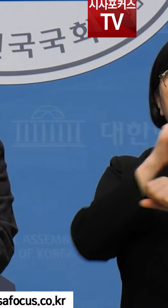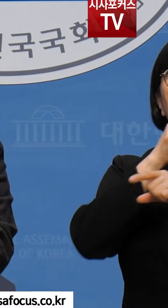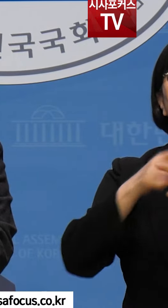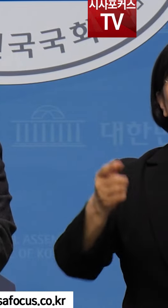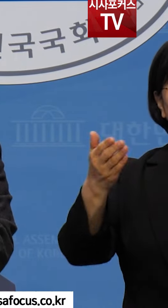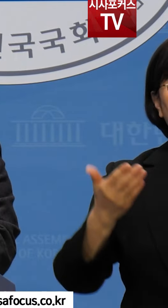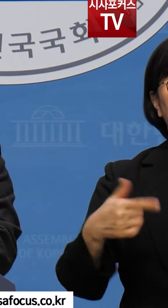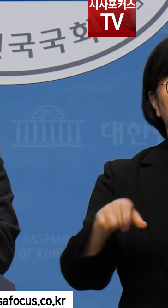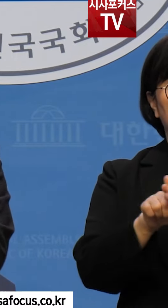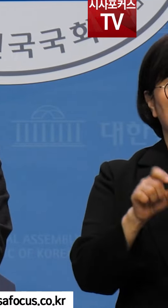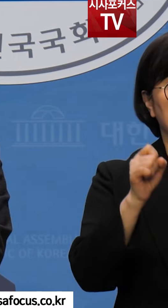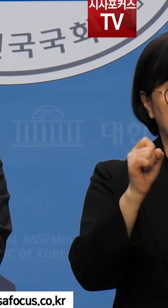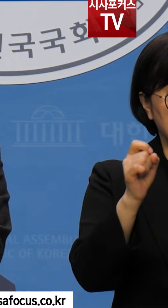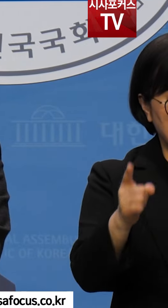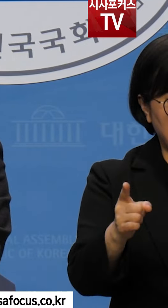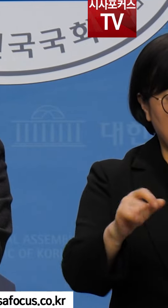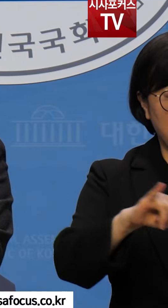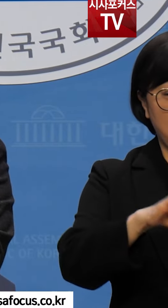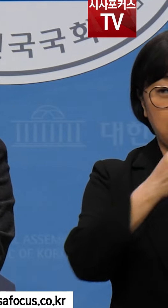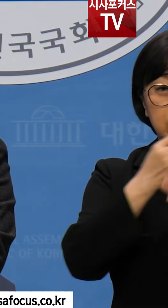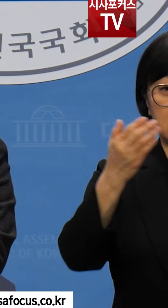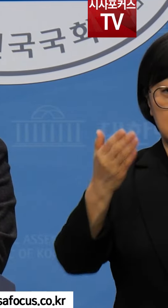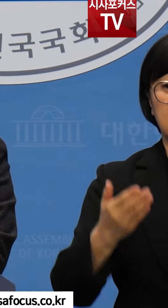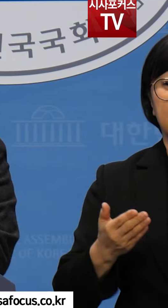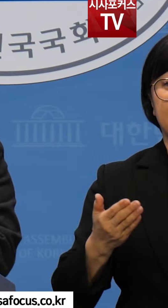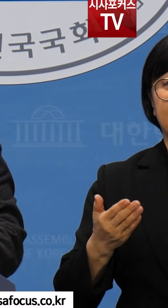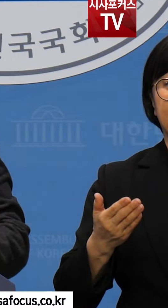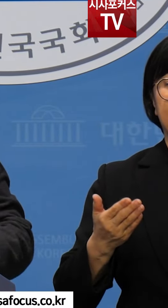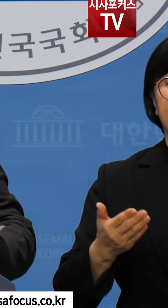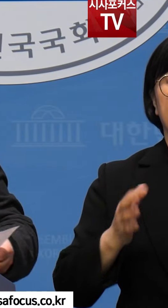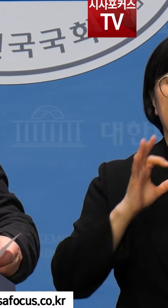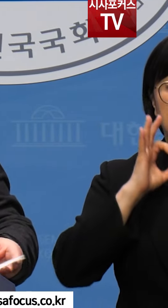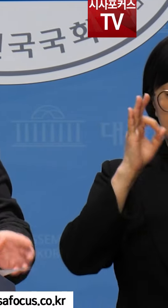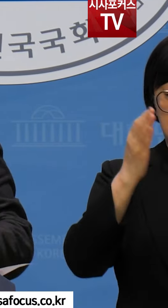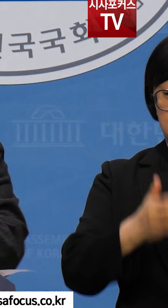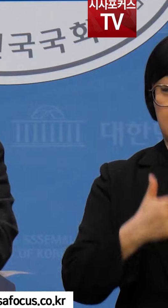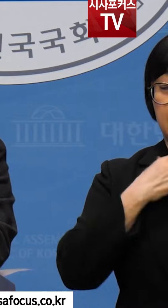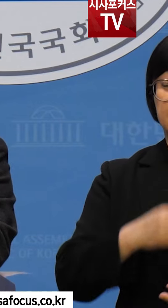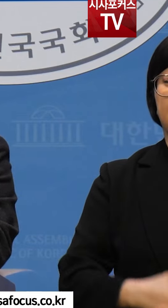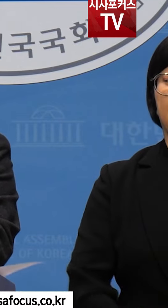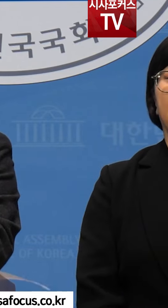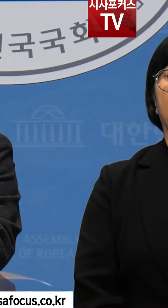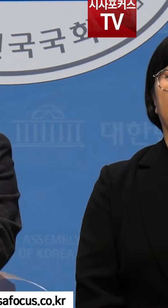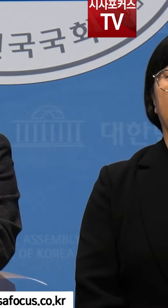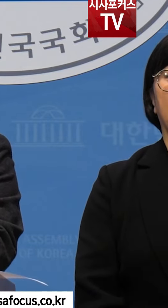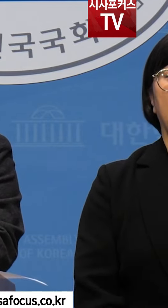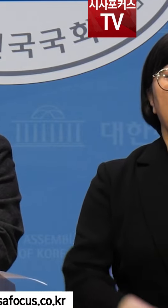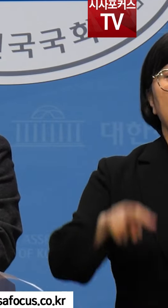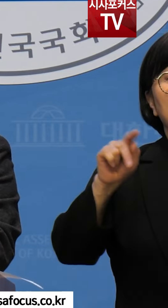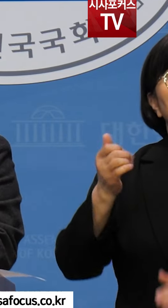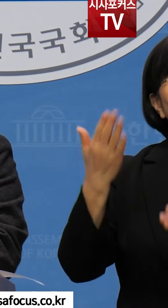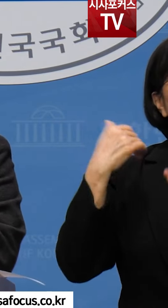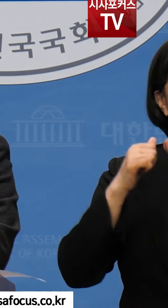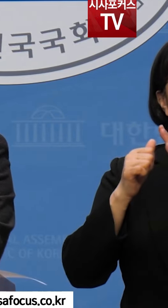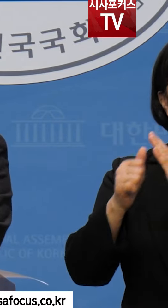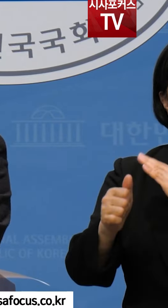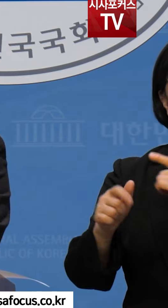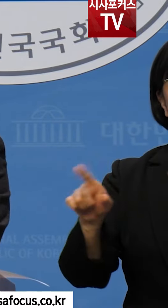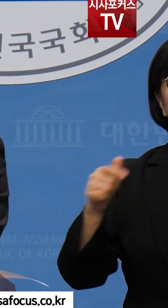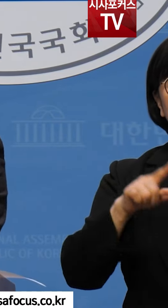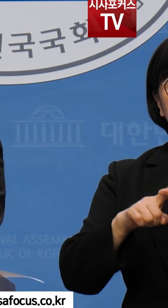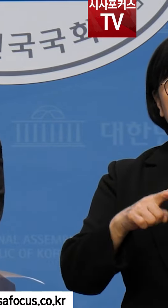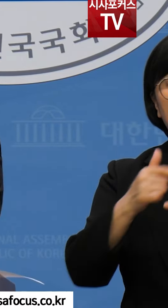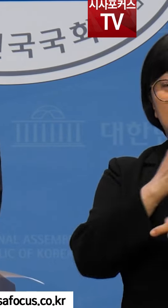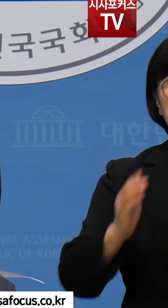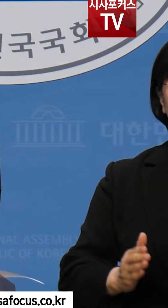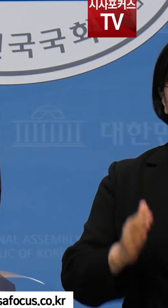평가를 받을 기회를 반드시 보장해 주실 것을 간곡히 호소드립니다. 송영길 전 대표에 대한 무리하고 과도한 검찰